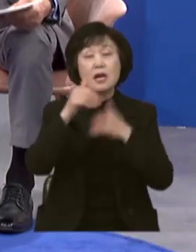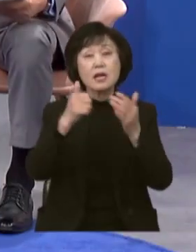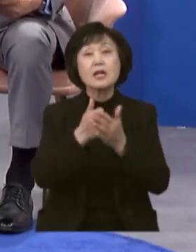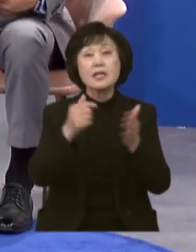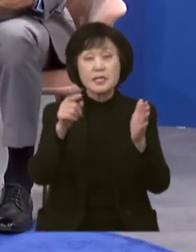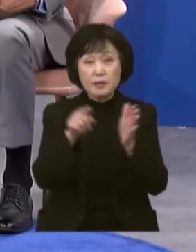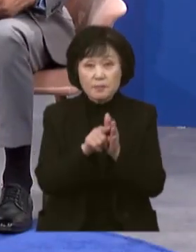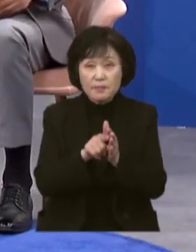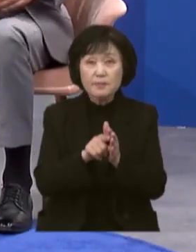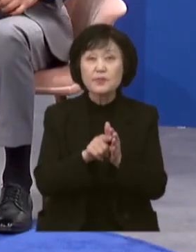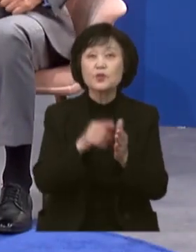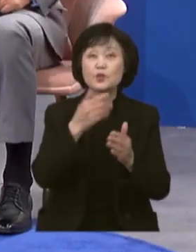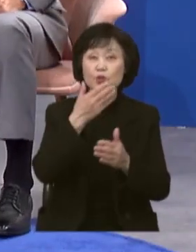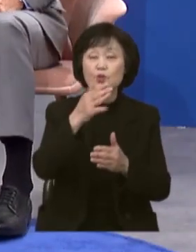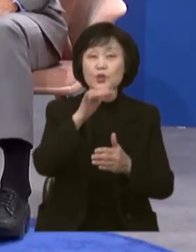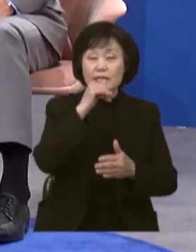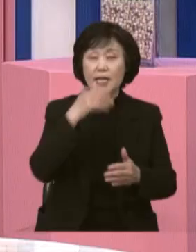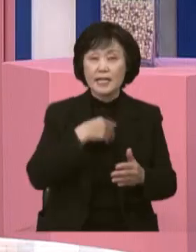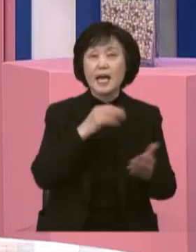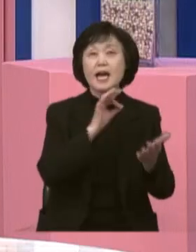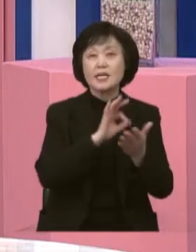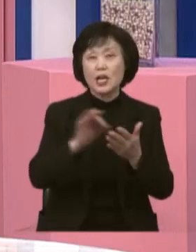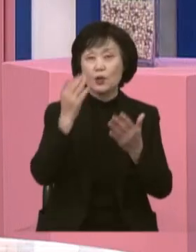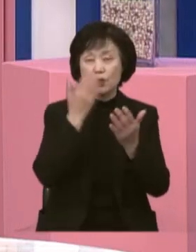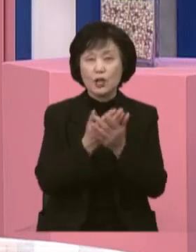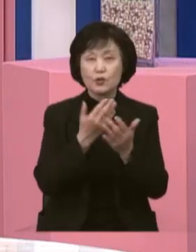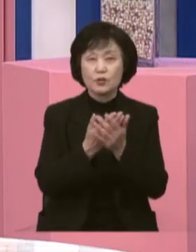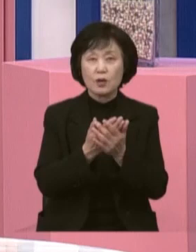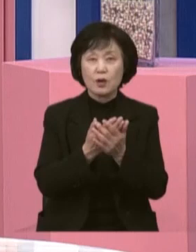그럼요. 정말 이거는 기적이에요.